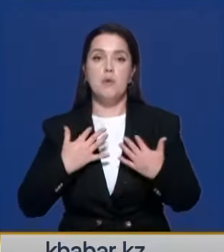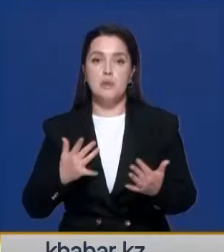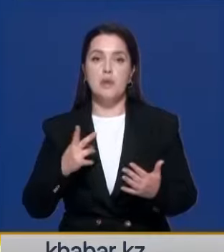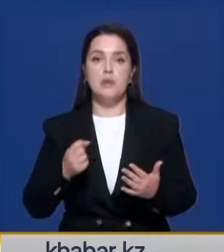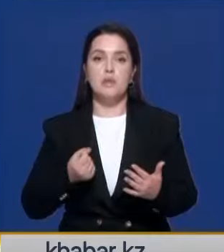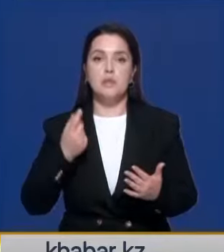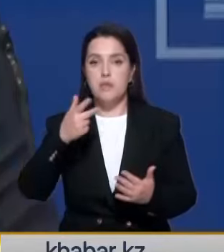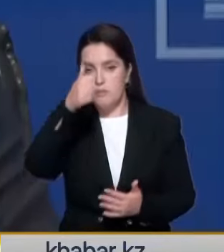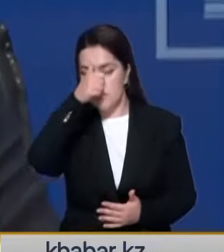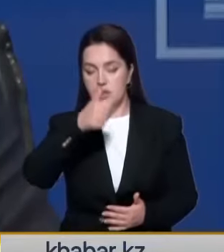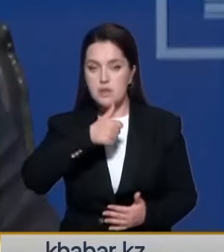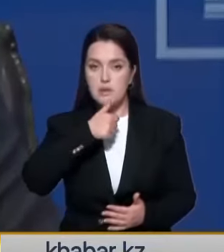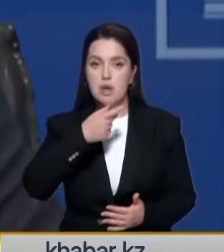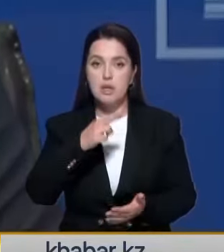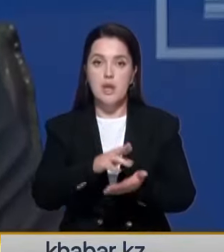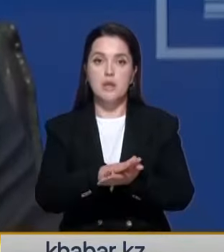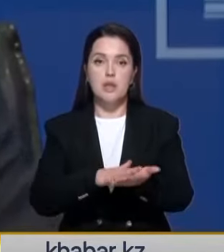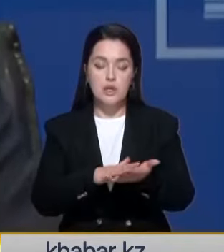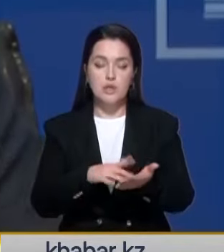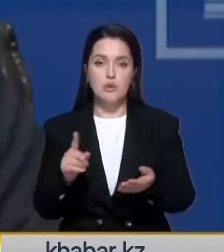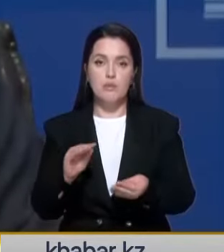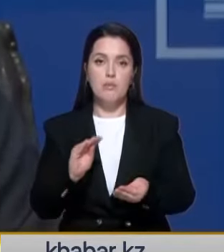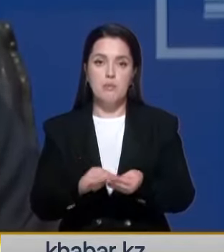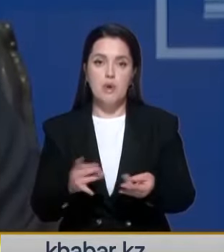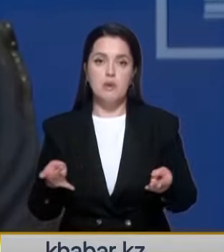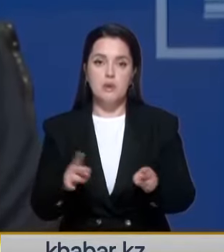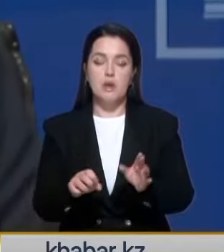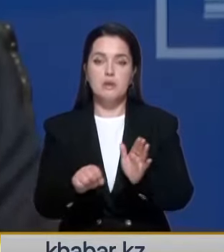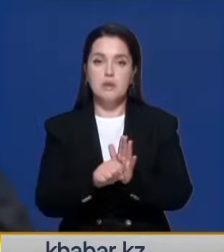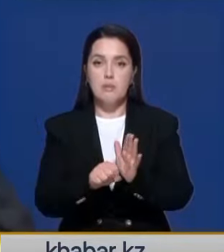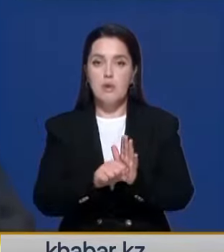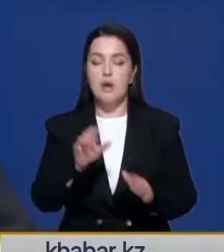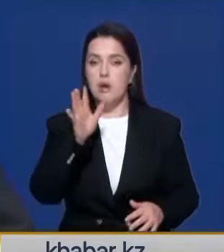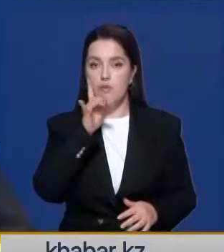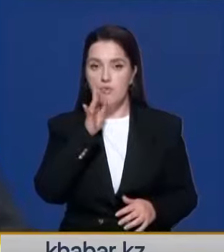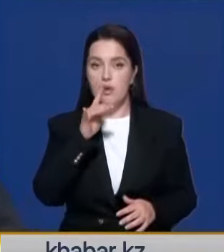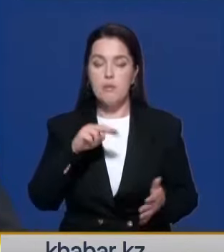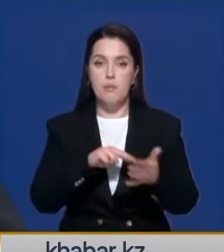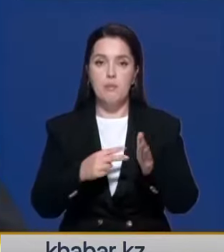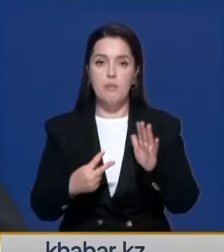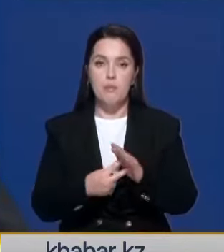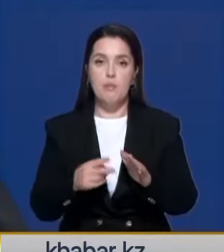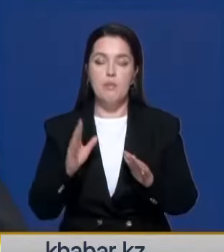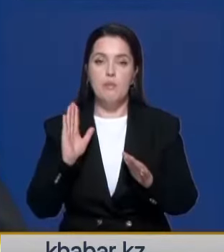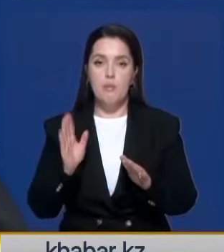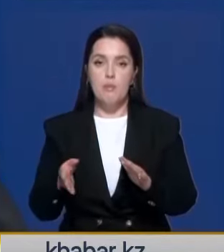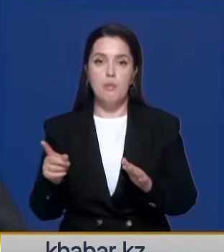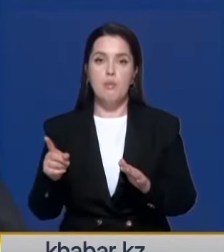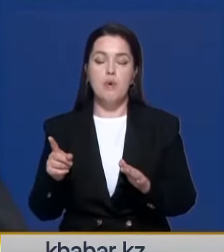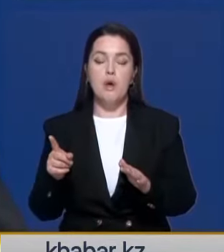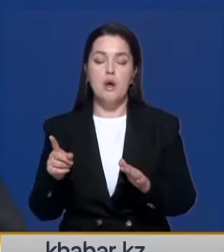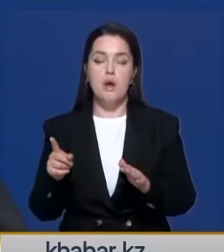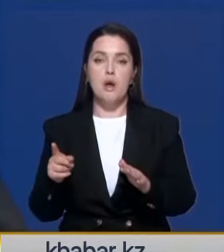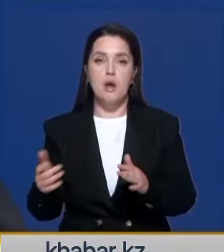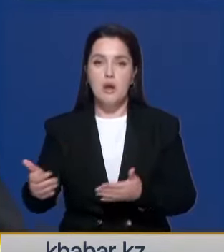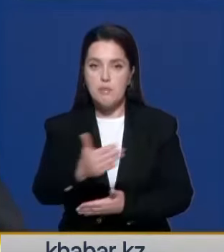на несколько месяцев. Для дальнейшей стабилизации цен в зимний период и межсезонье планируется начать разбронирование овощей